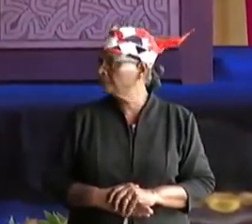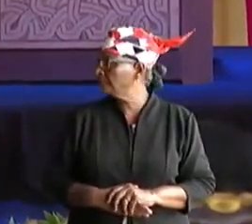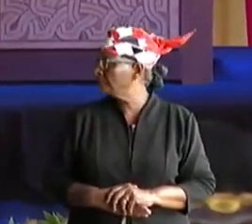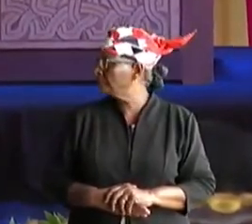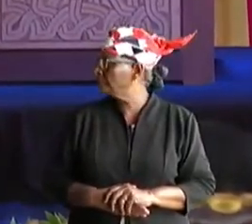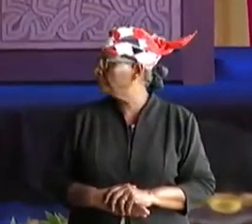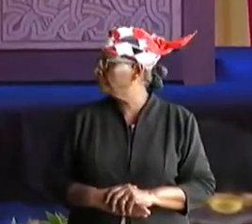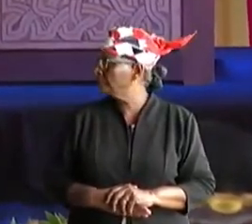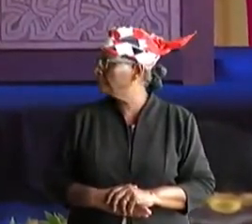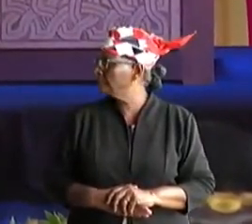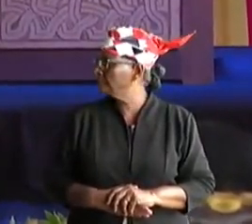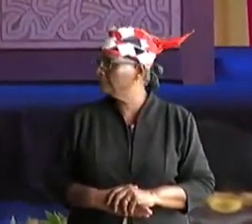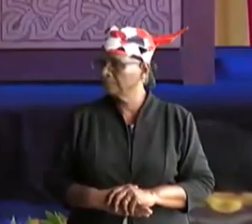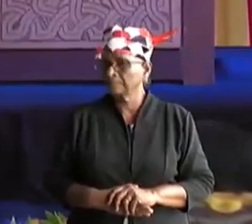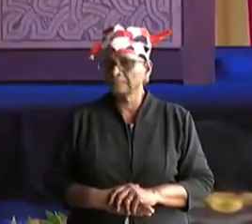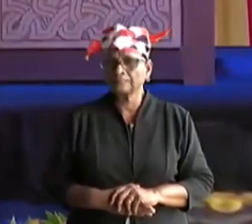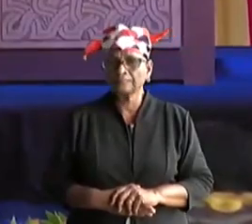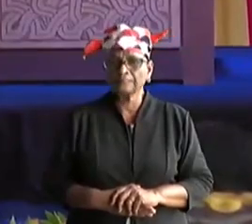Uda pi misi.